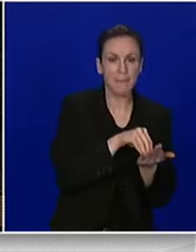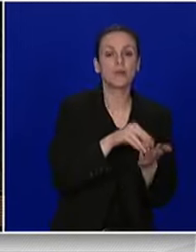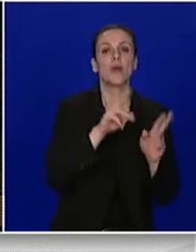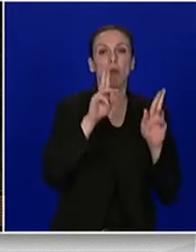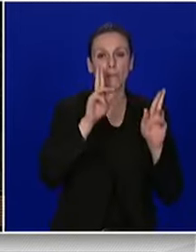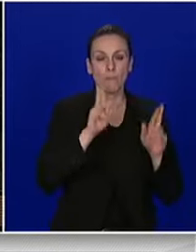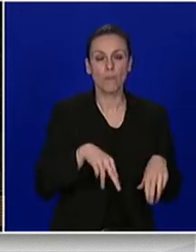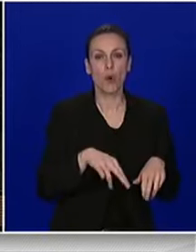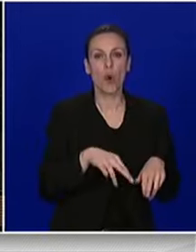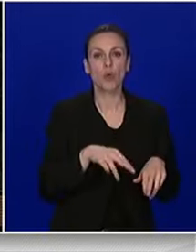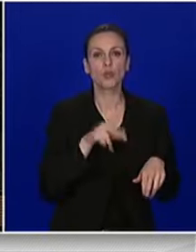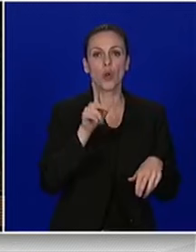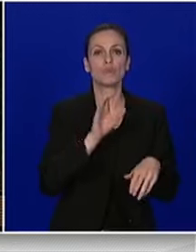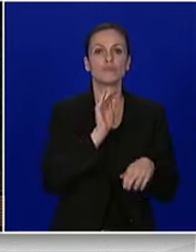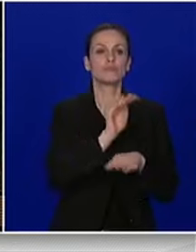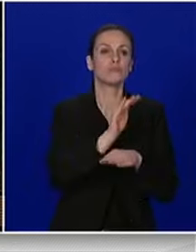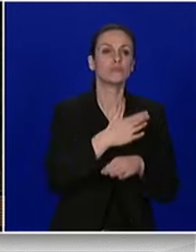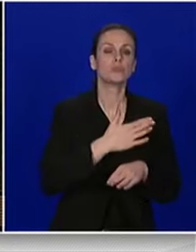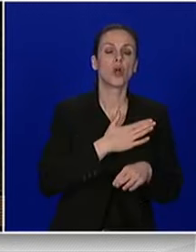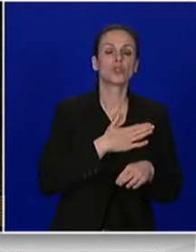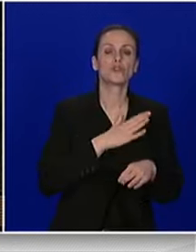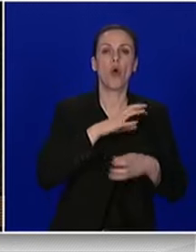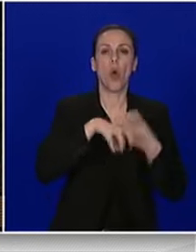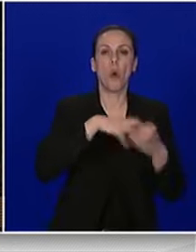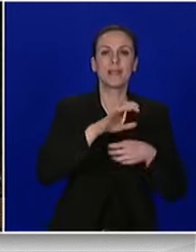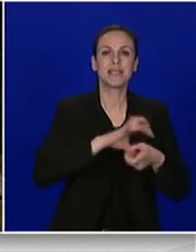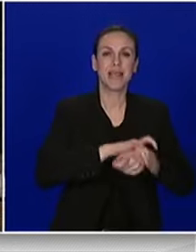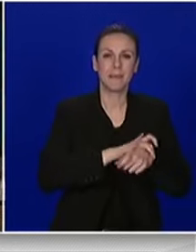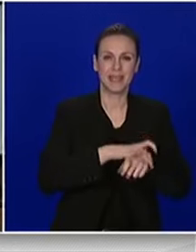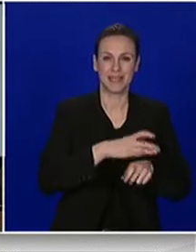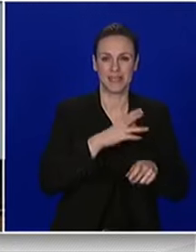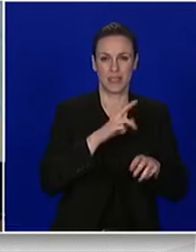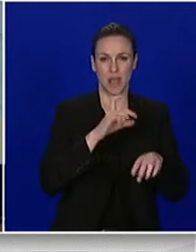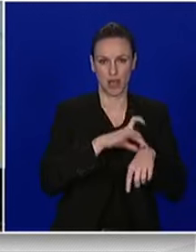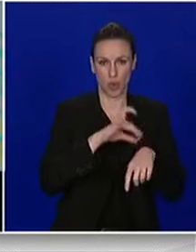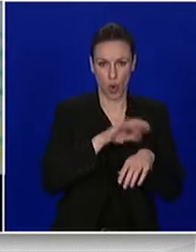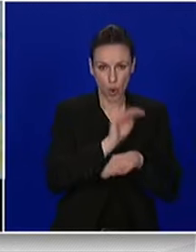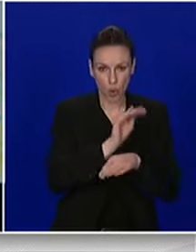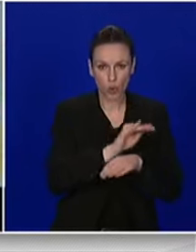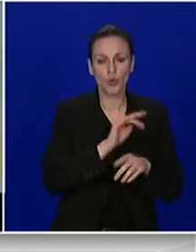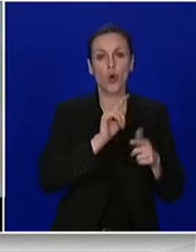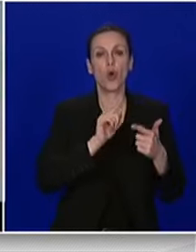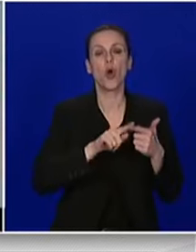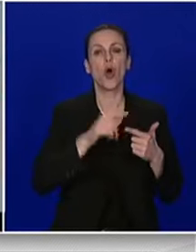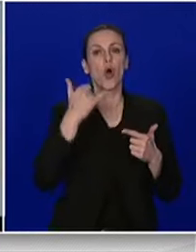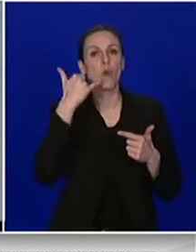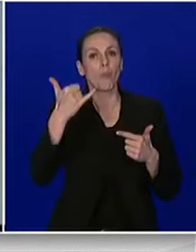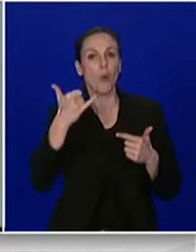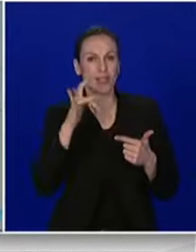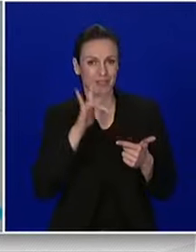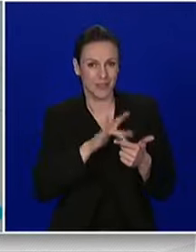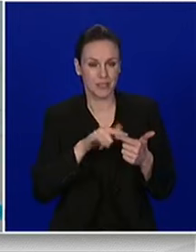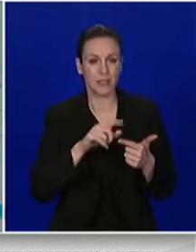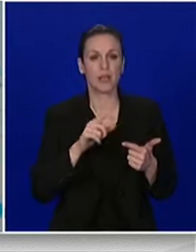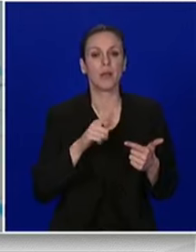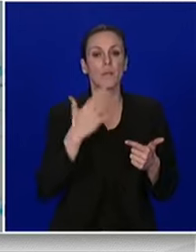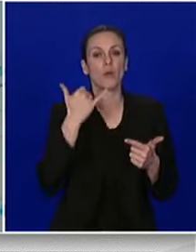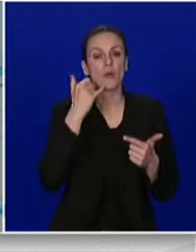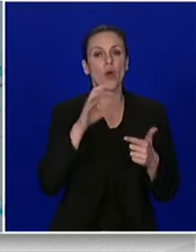u ordinacijama obiteljske medicine, zatim putem pozivnog centra na broj